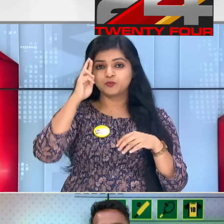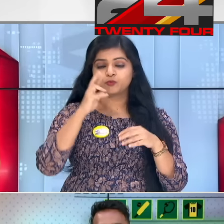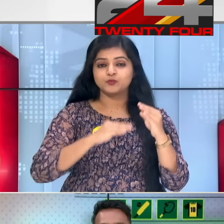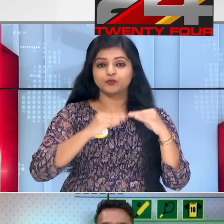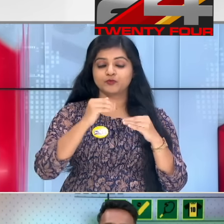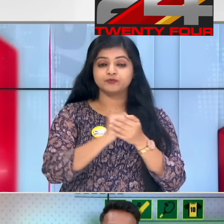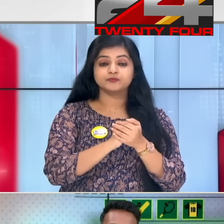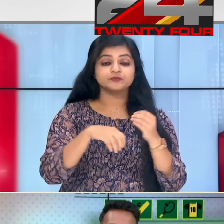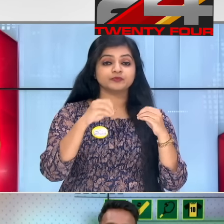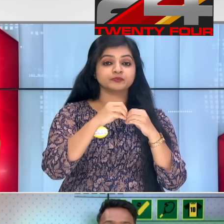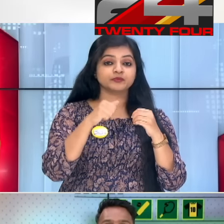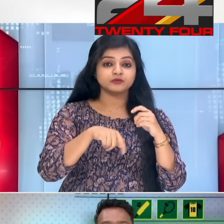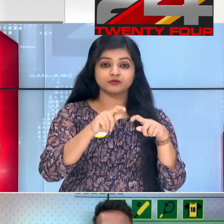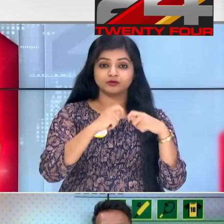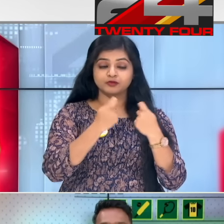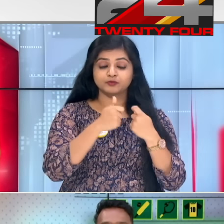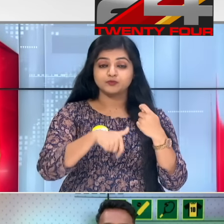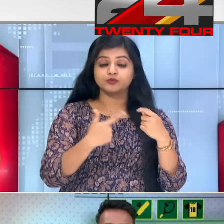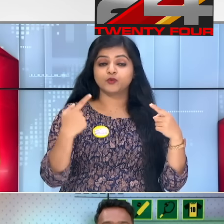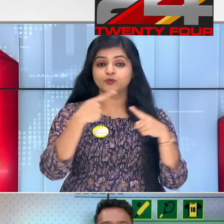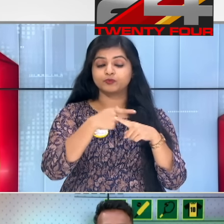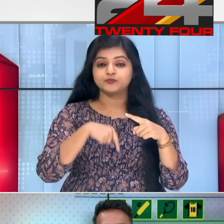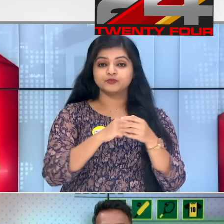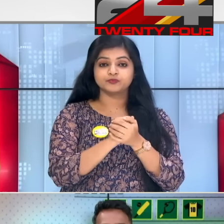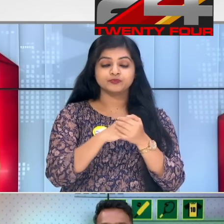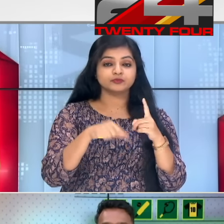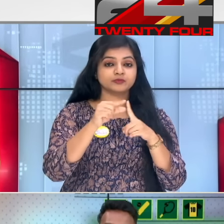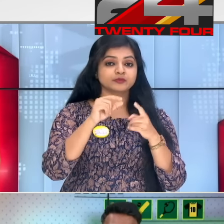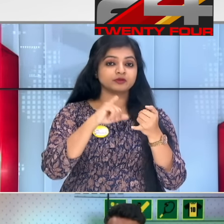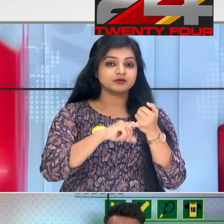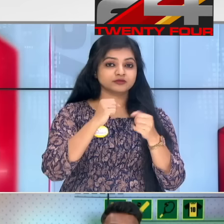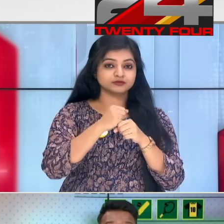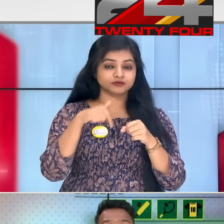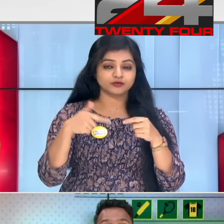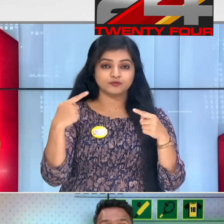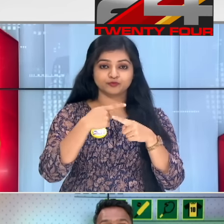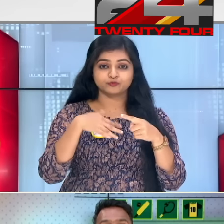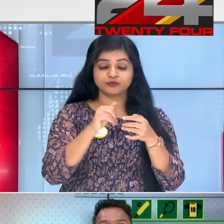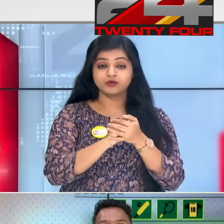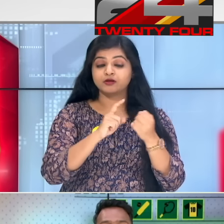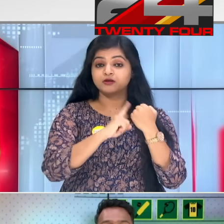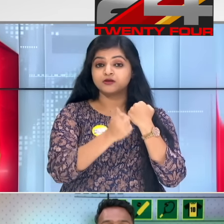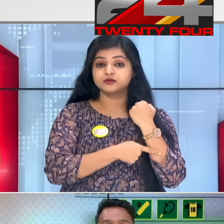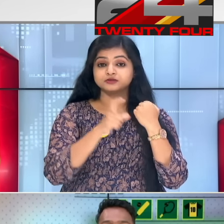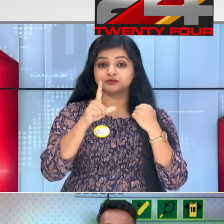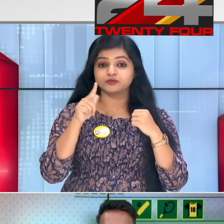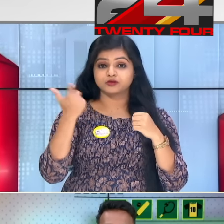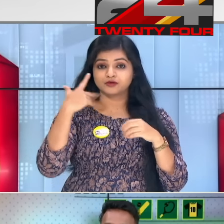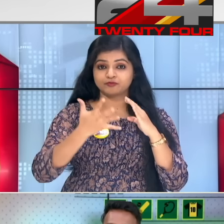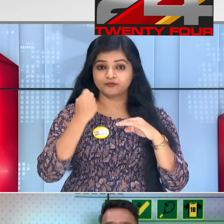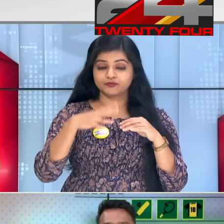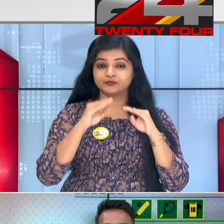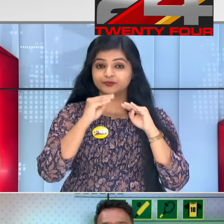മത്സരം ബാഴ്സലോണയാണ് അവർ നേരിടാനുള്ളത് കിലിയൻ എംബാപ്പയുടെ പിഎസ് ജി ആണ് ബാഴ്സലോണക്ക് അവസാനമായി ചാമ്പ്യൻസ് ലീഗ് നേടിക്കൊടുത്ത